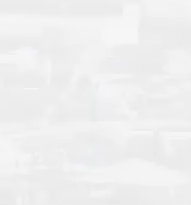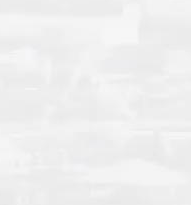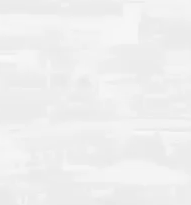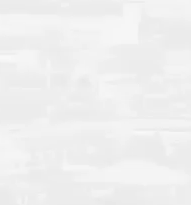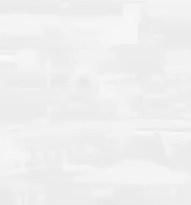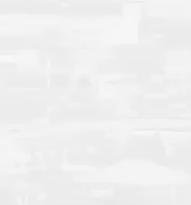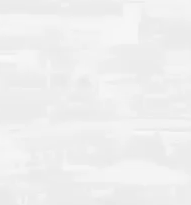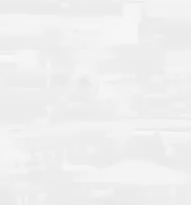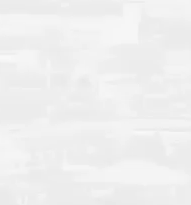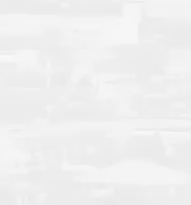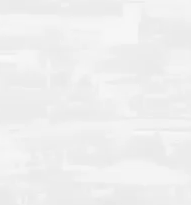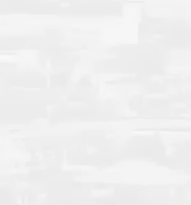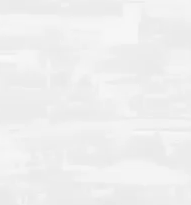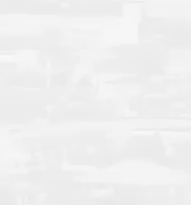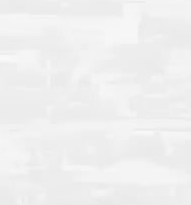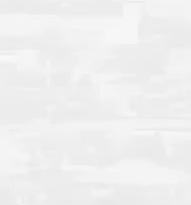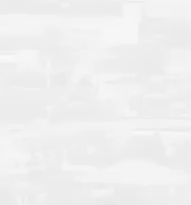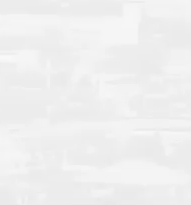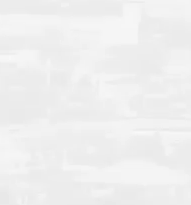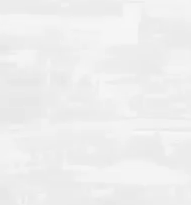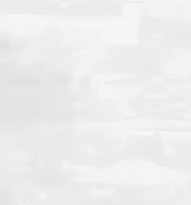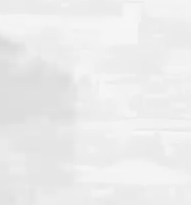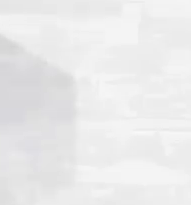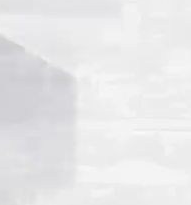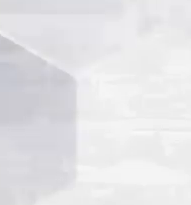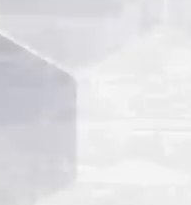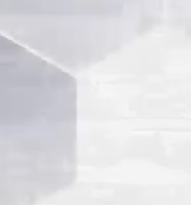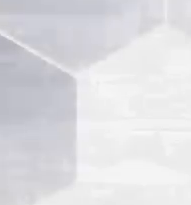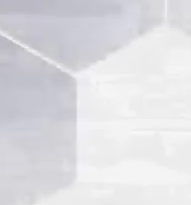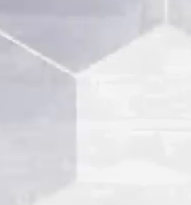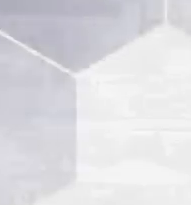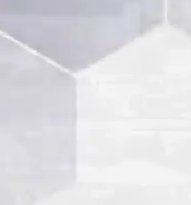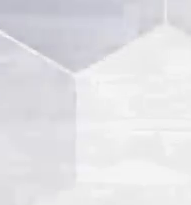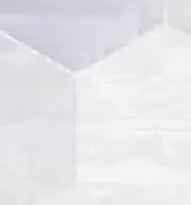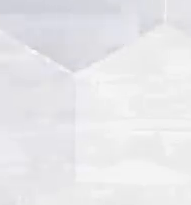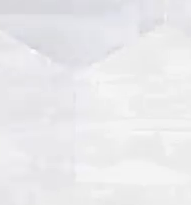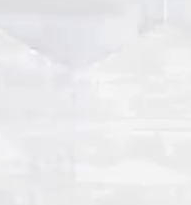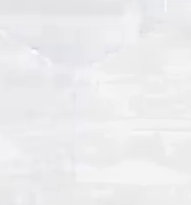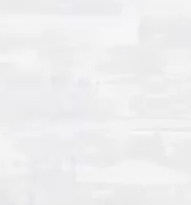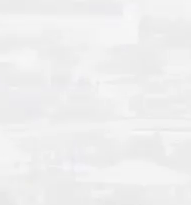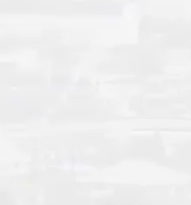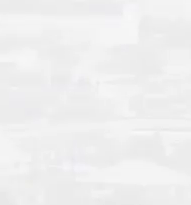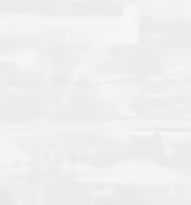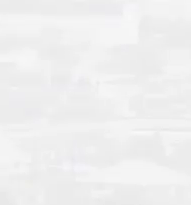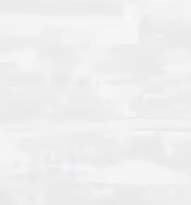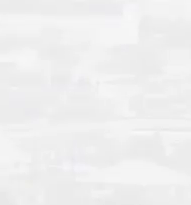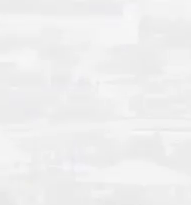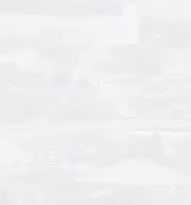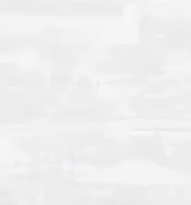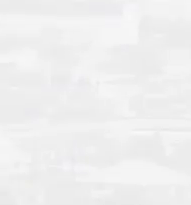สดๆก็ติดตามกันได้ที่ Facebook TNN Live หรือติดตามช่องทางอื่นๆได้สะดวกง่ายดายแค่กดลิงก์ใต้วิดีโอนี้นะครับ